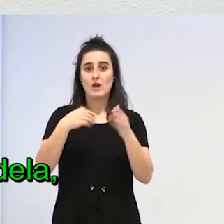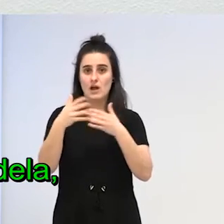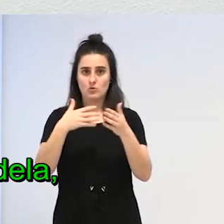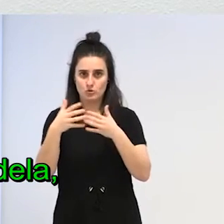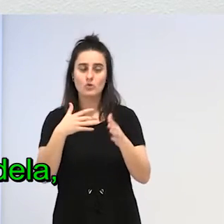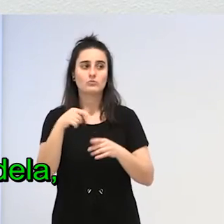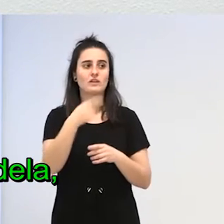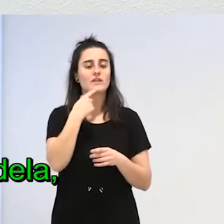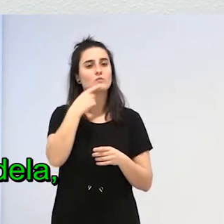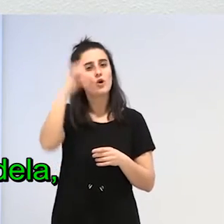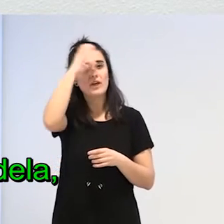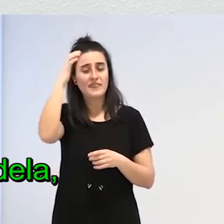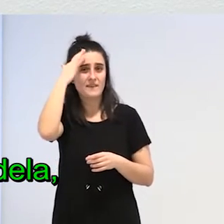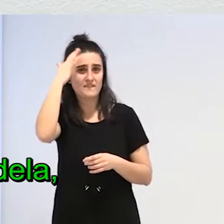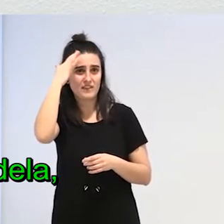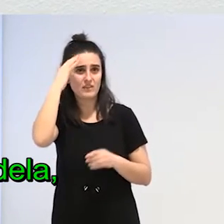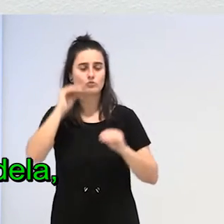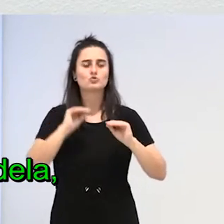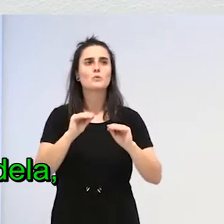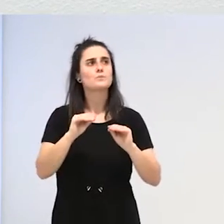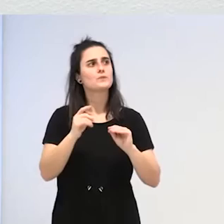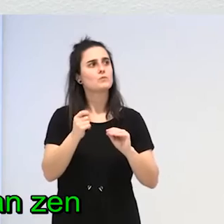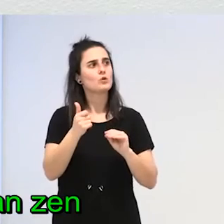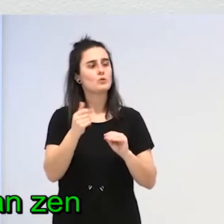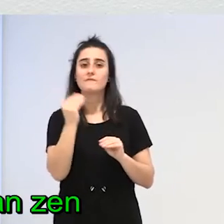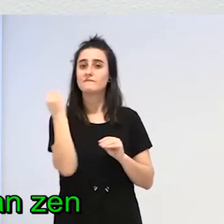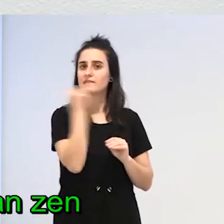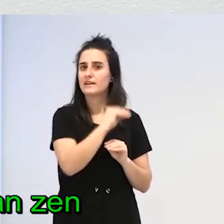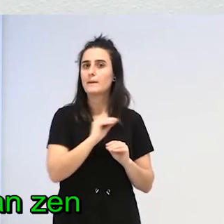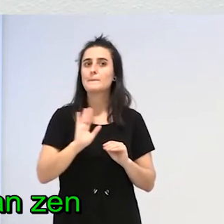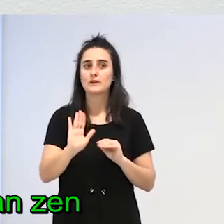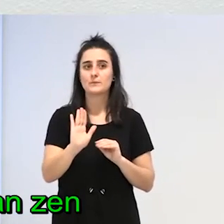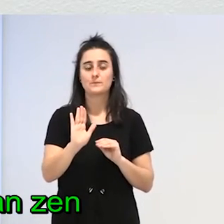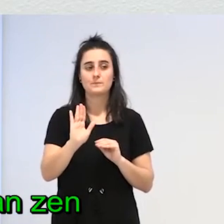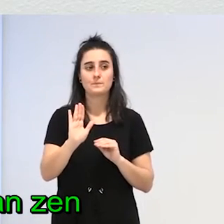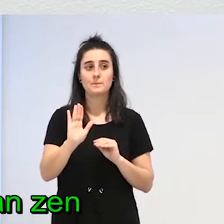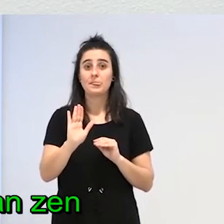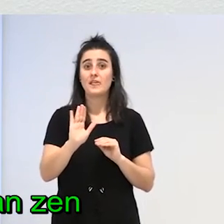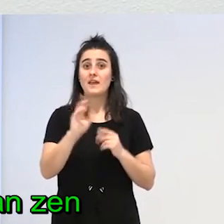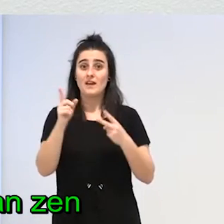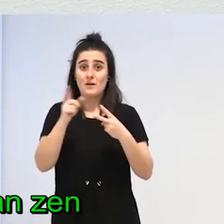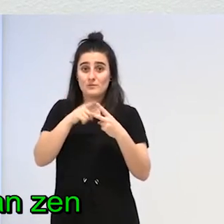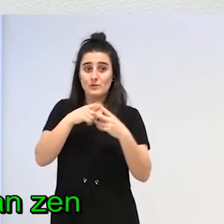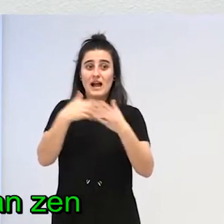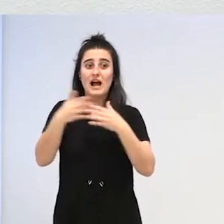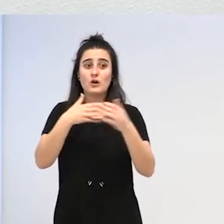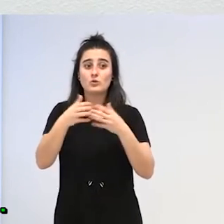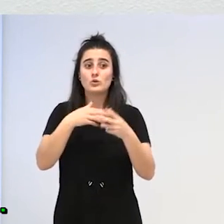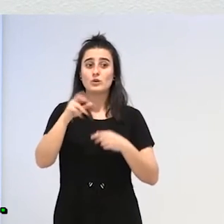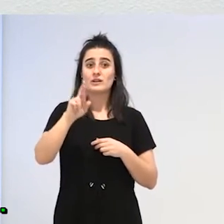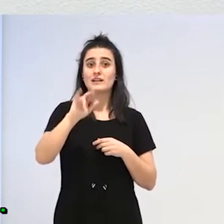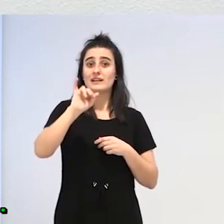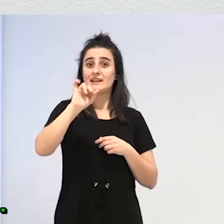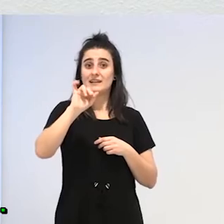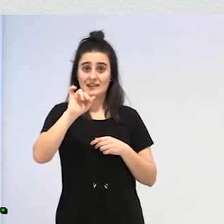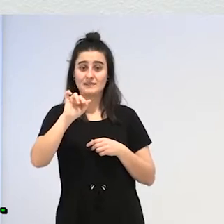gogorra dela edo oso teknikoa dela, oso hotza dela, baina adibidez, Ray Bradburyrekin ikasi nuena izan zen